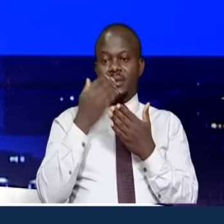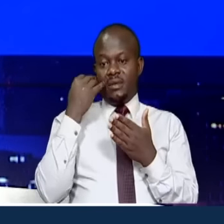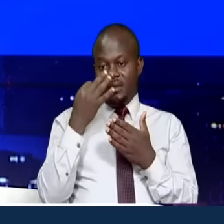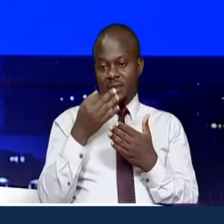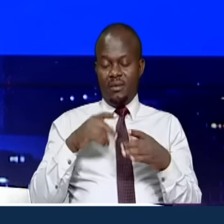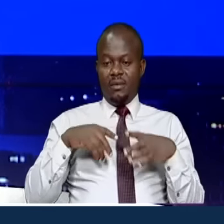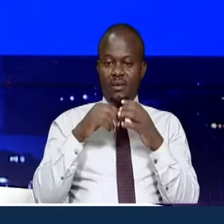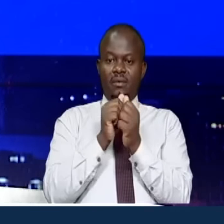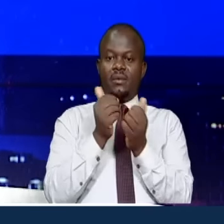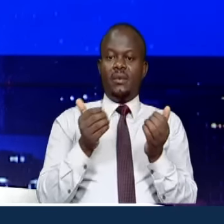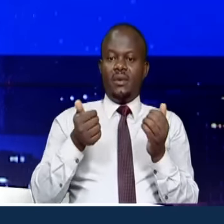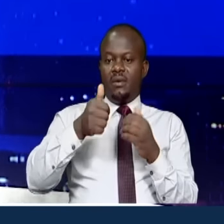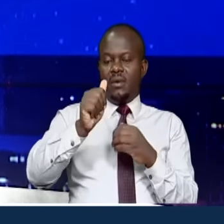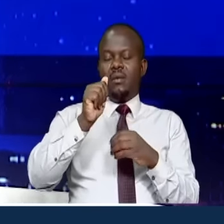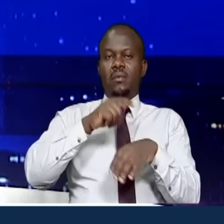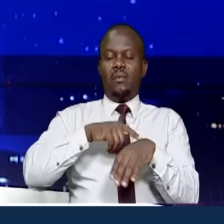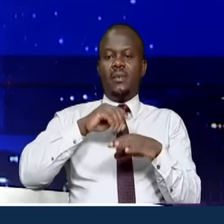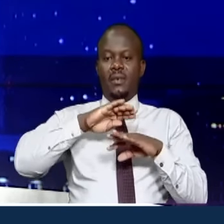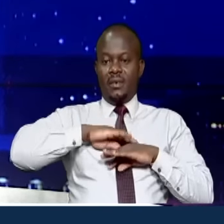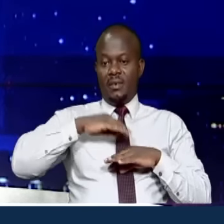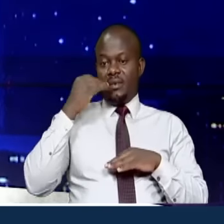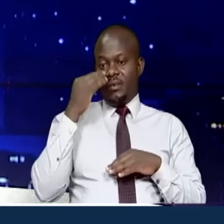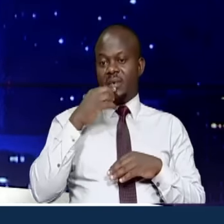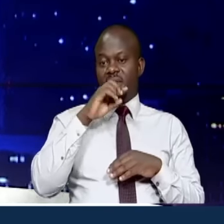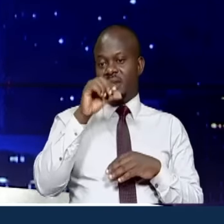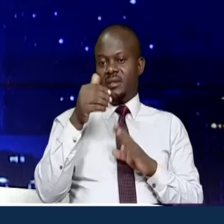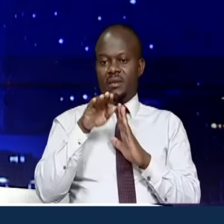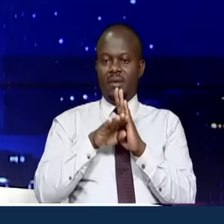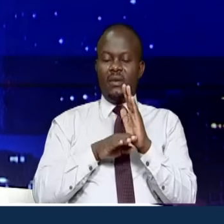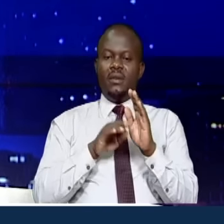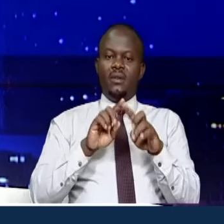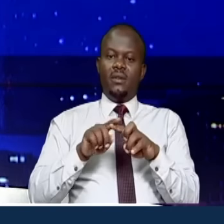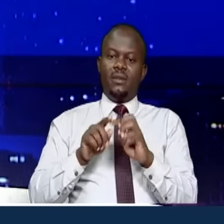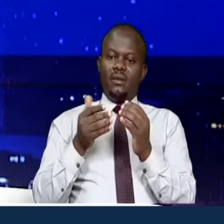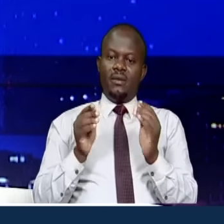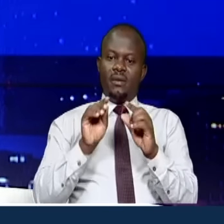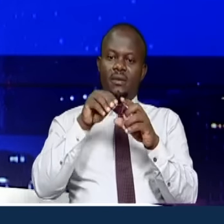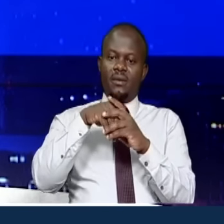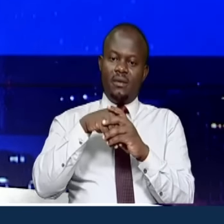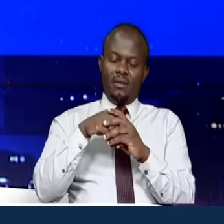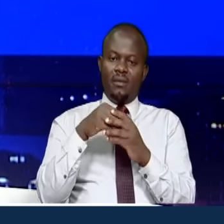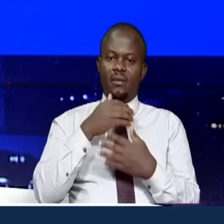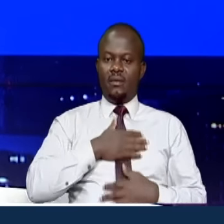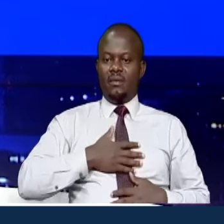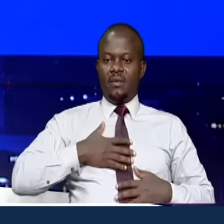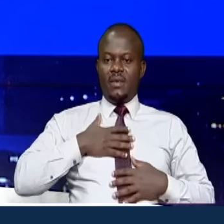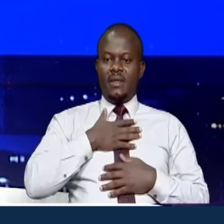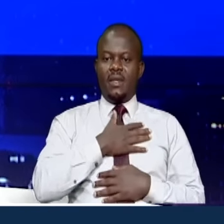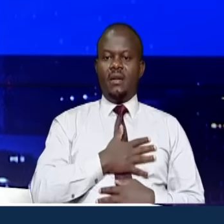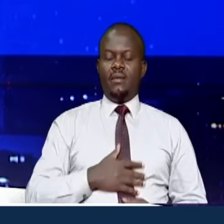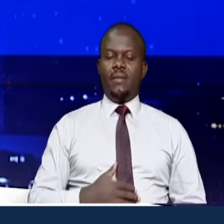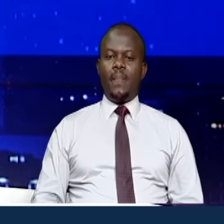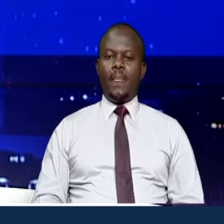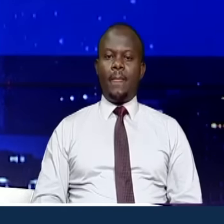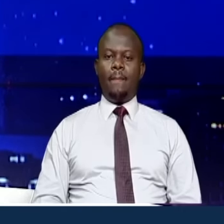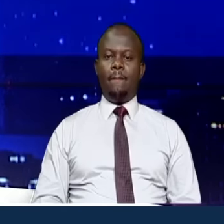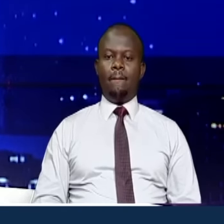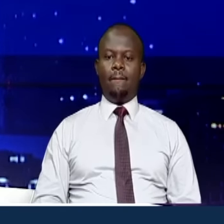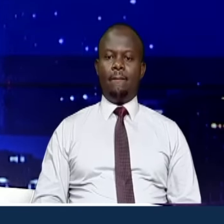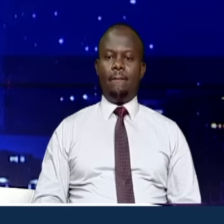n'abana babo umwanya uhagije, nubwo haba hari izindi gahunda zitandukanye abana bajyamo z'imyidagaduro. Bosco Kwizera arakomeza.